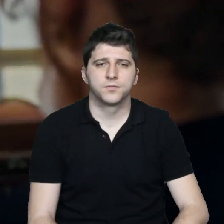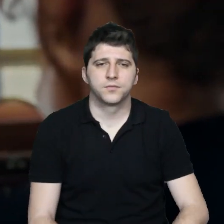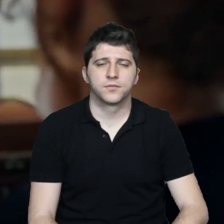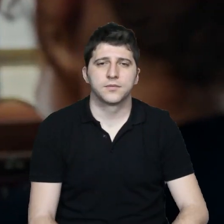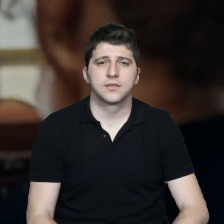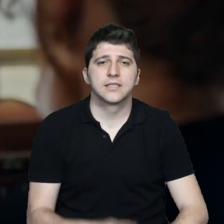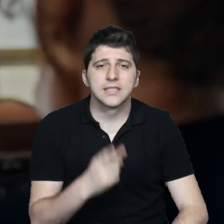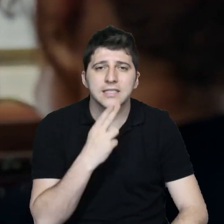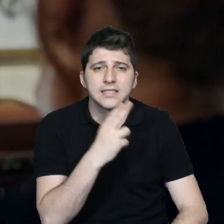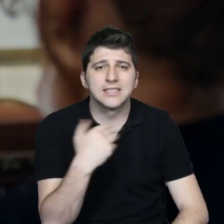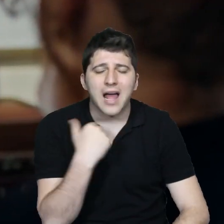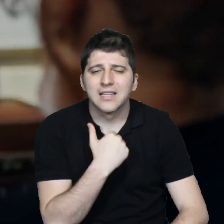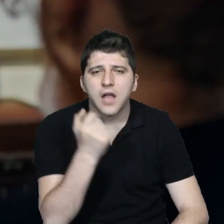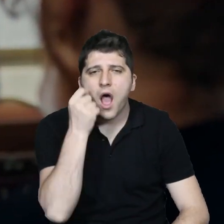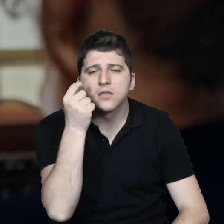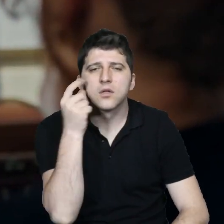Kızı annesine hasret öldü.